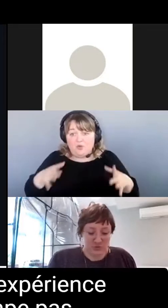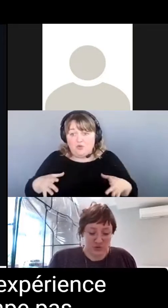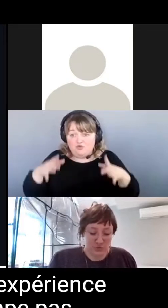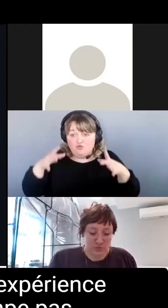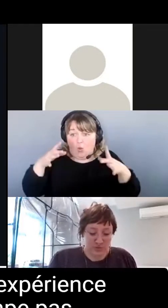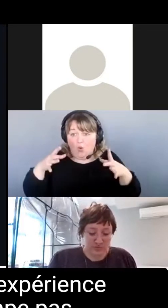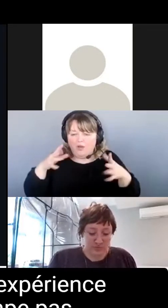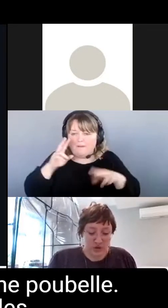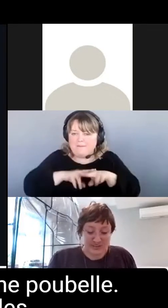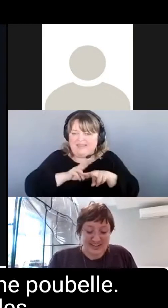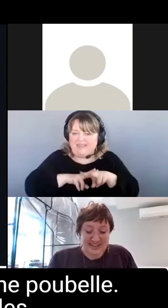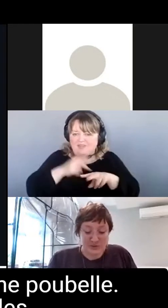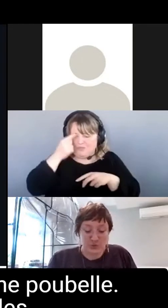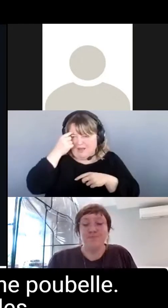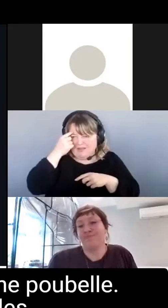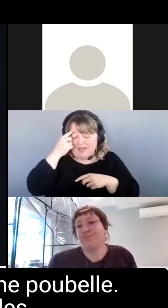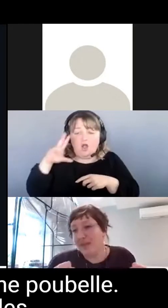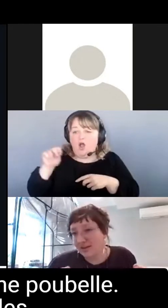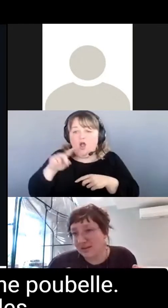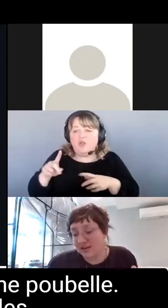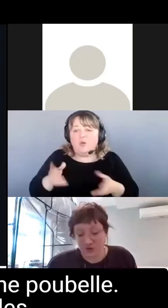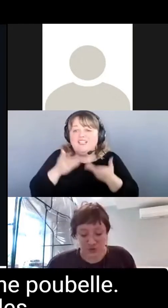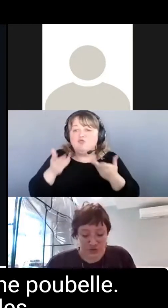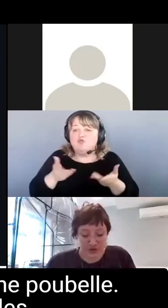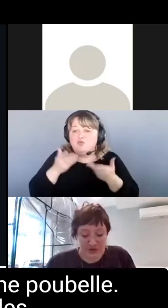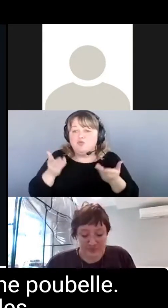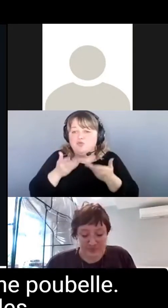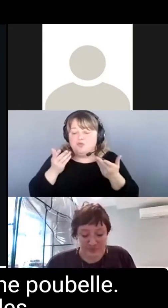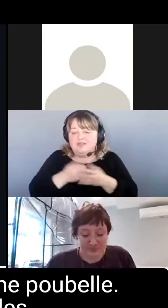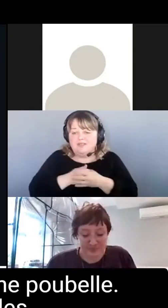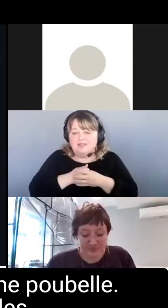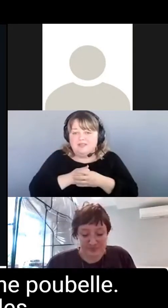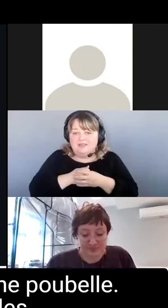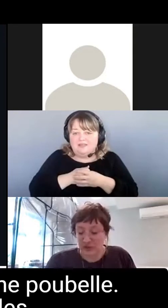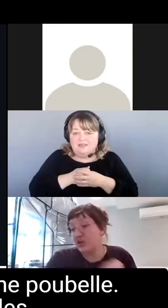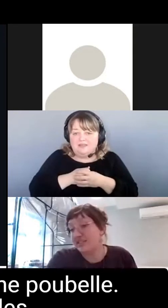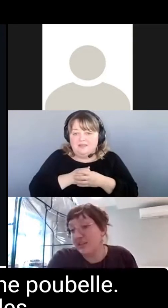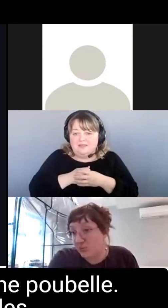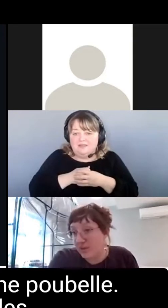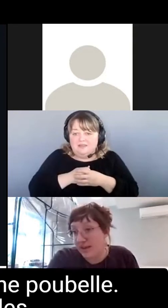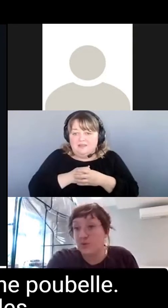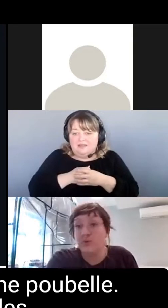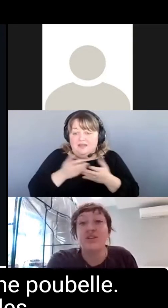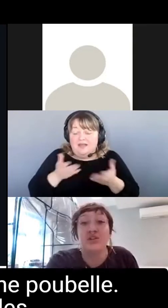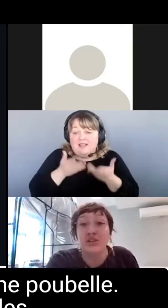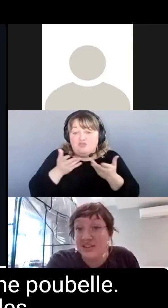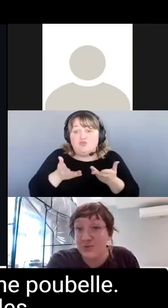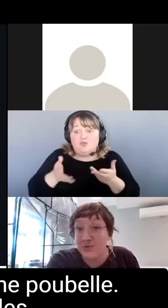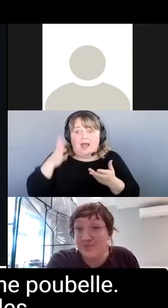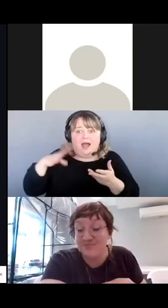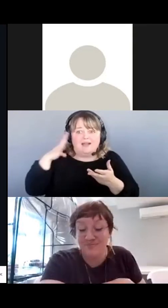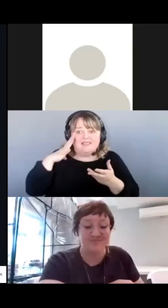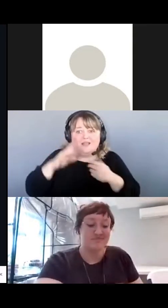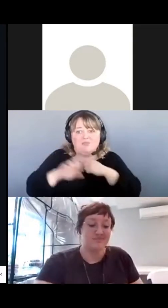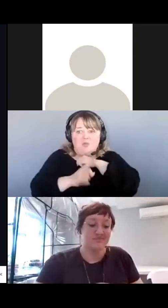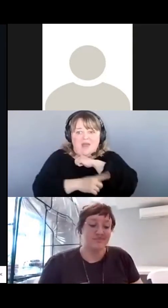si je ne me trompe pas. Ah non, c'est des laitues dans une ancienne poubelle. On va vous en donner des